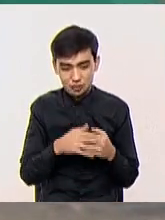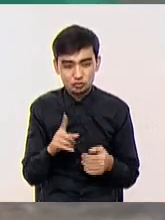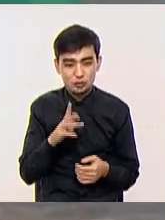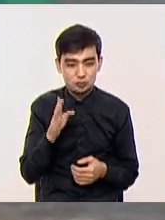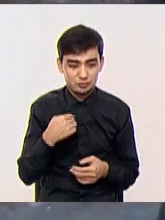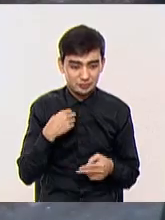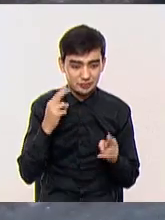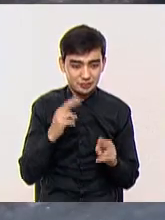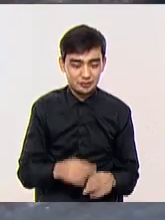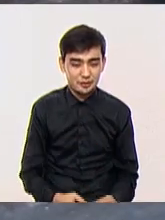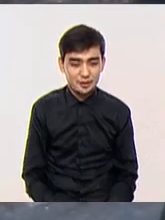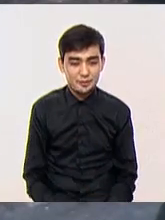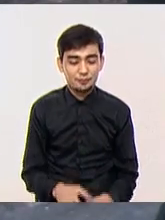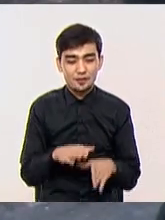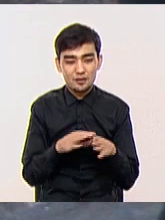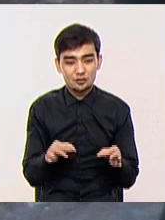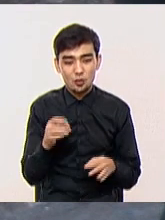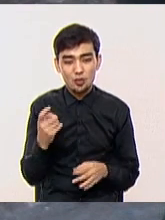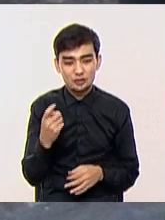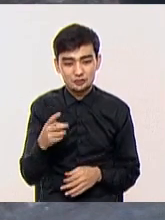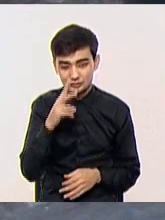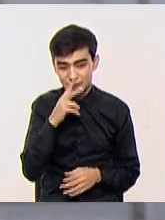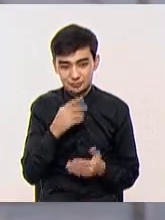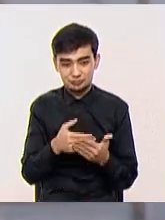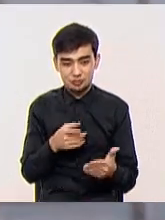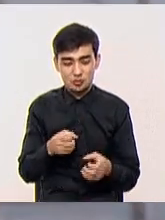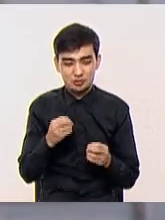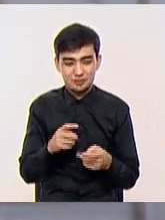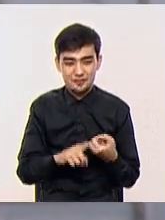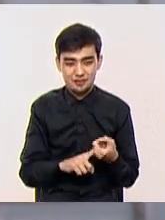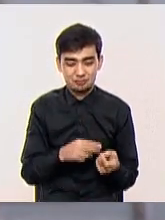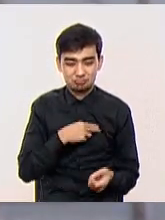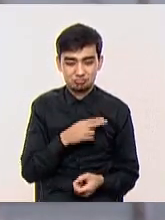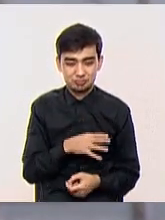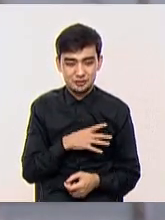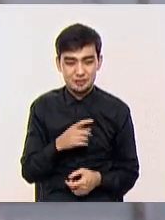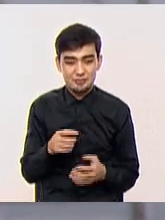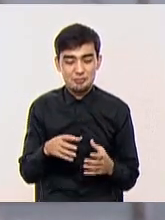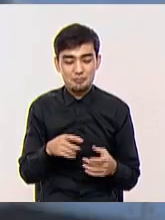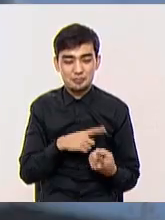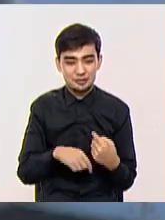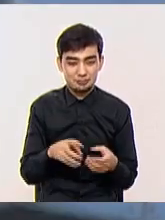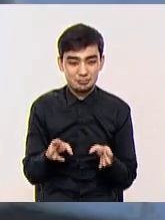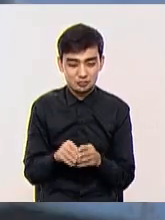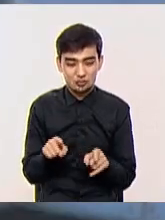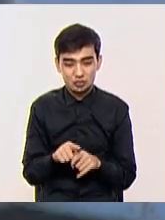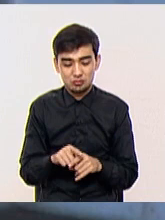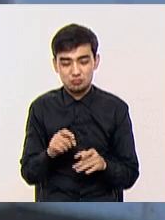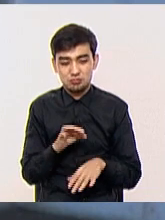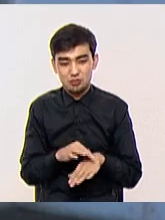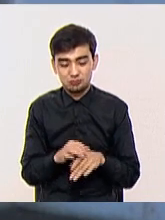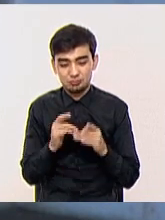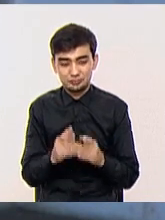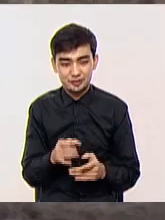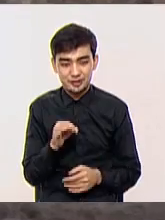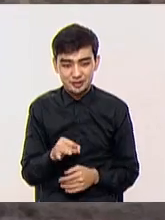болатынын білмейміз. Шенеуніктер қожалық иесі 2 ай бұрын қауіпті індеттен қайтыс болғанын айтты. Кәсіпті бірге бастаған бауыры да қоса ауырған екен. Сондықтан